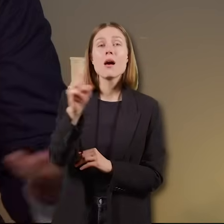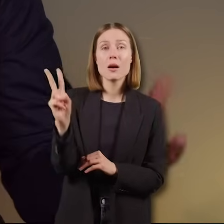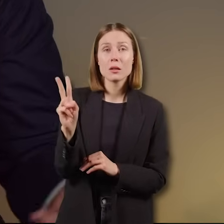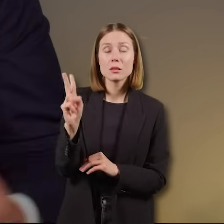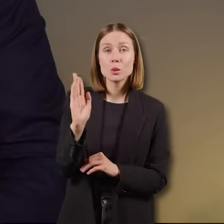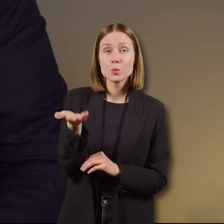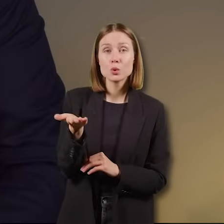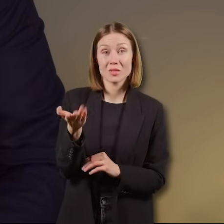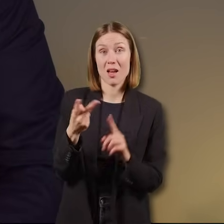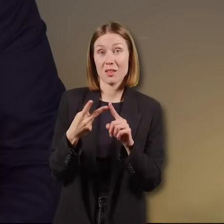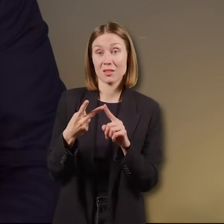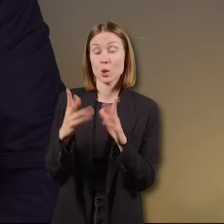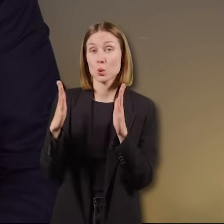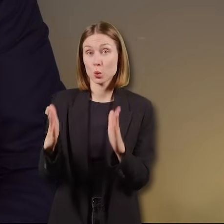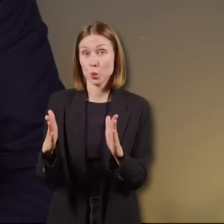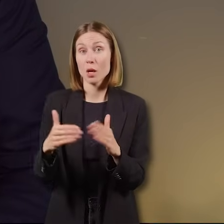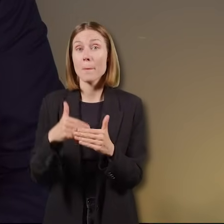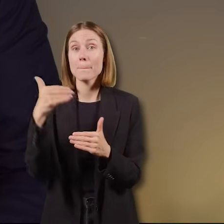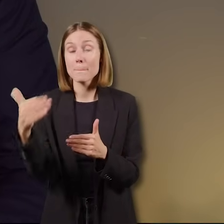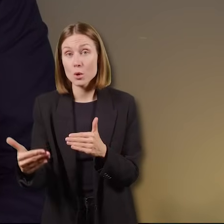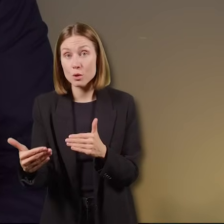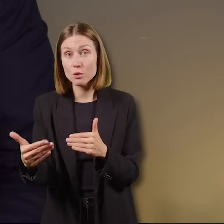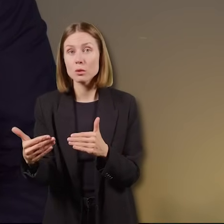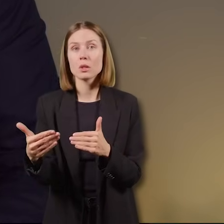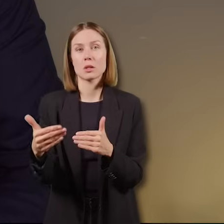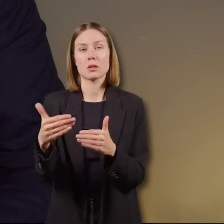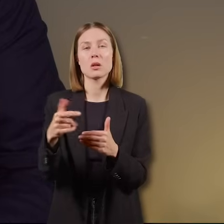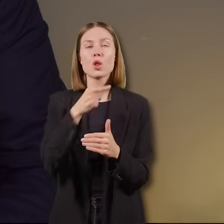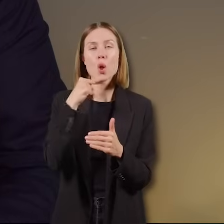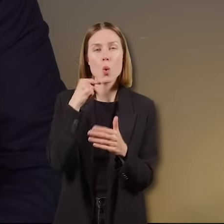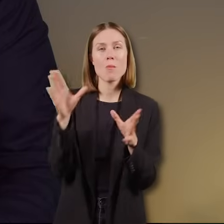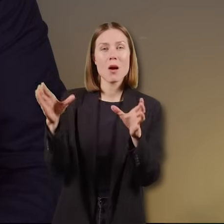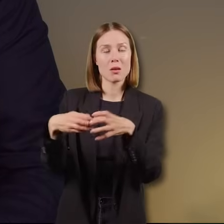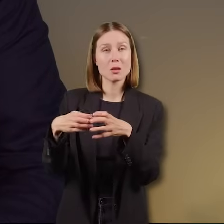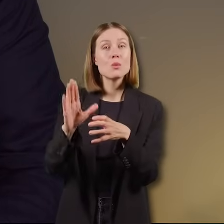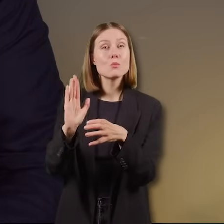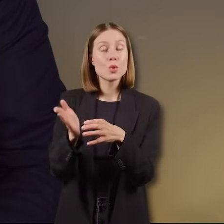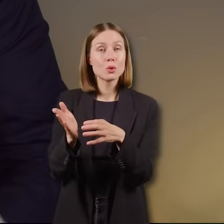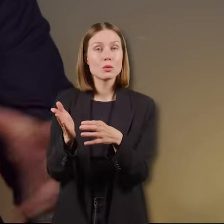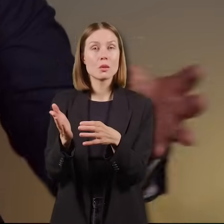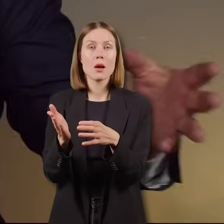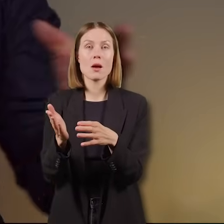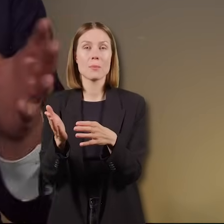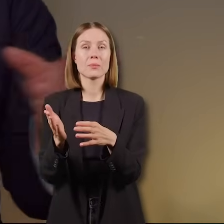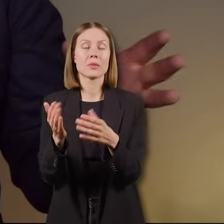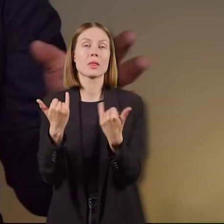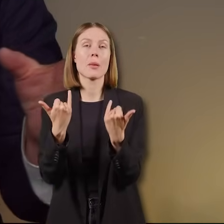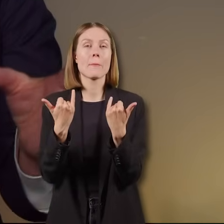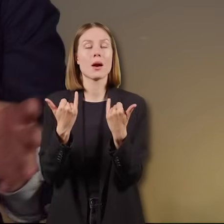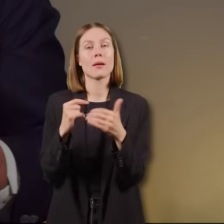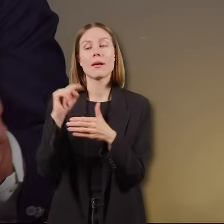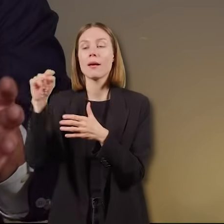reiškia, po antro turo. Ir kas sudarys tą daugumą, aš dabar tuose